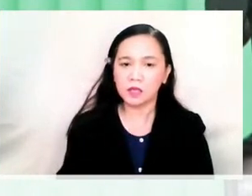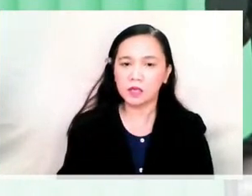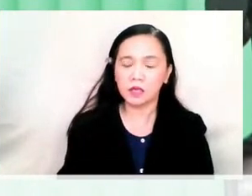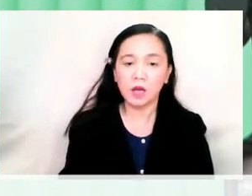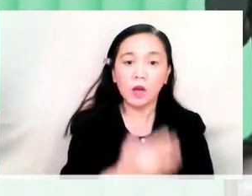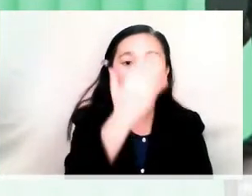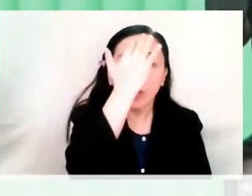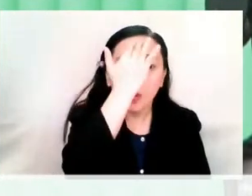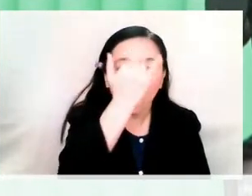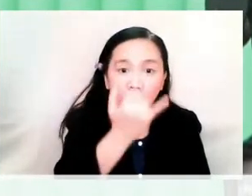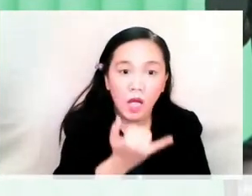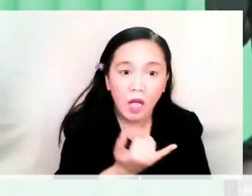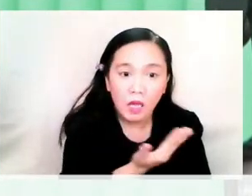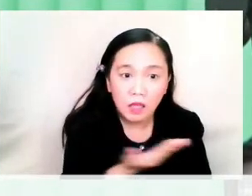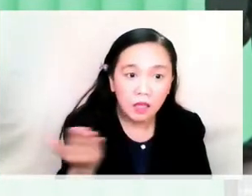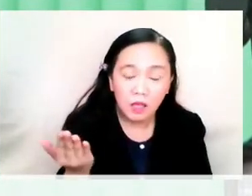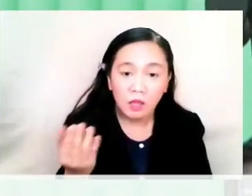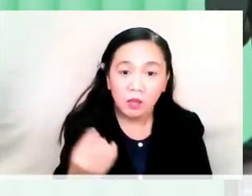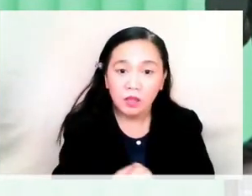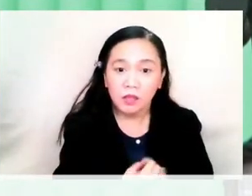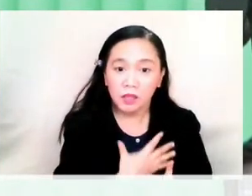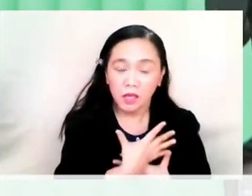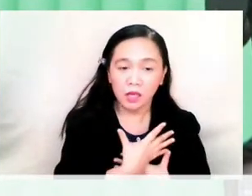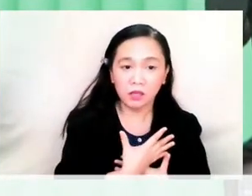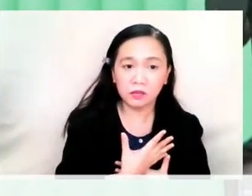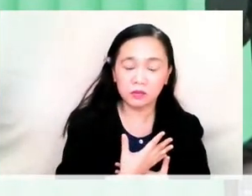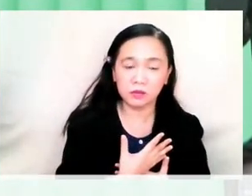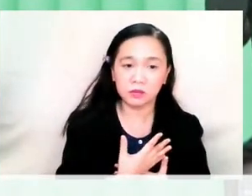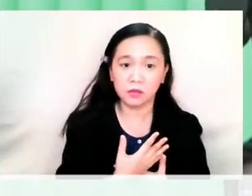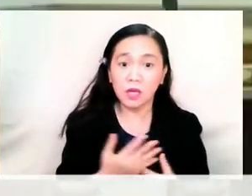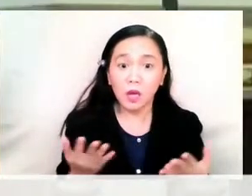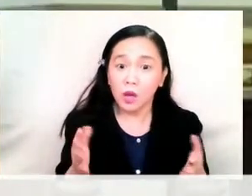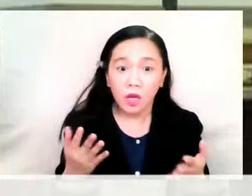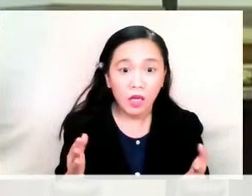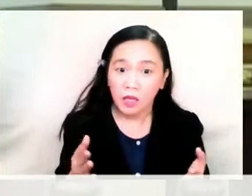natatakot? Wala ba kayong pananalig?"